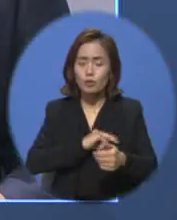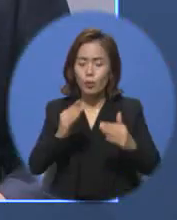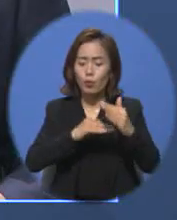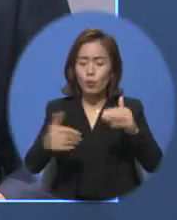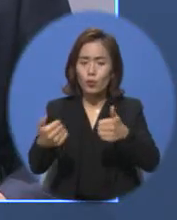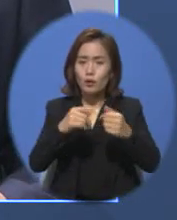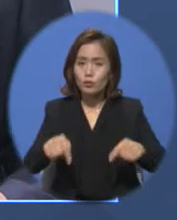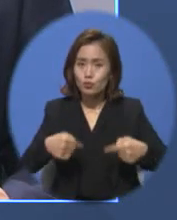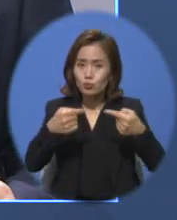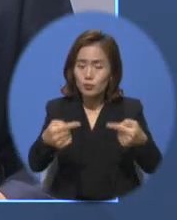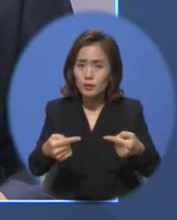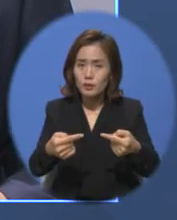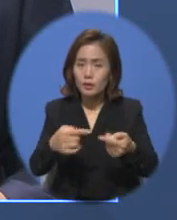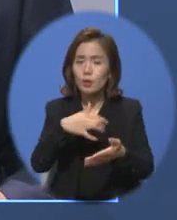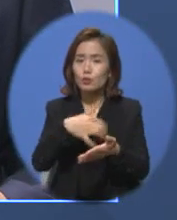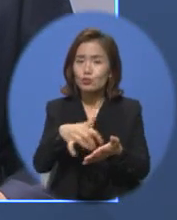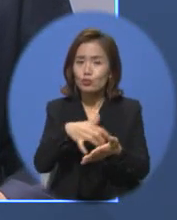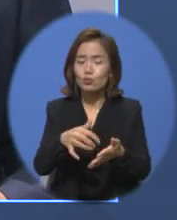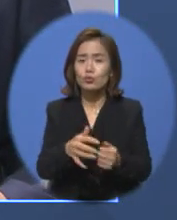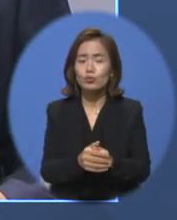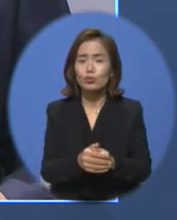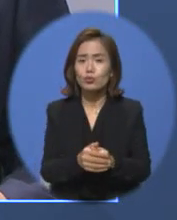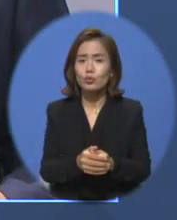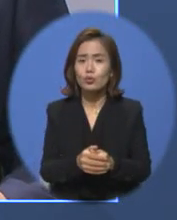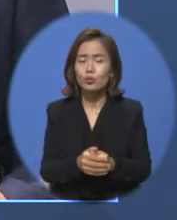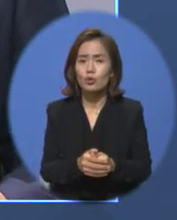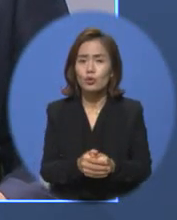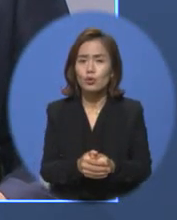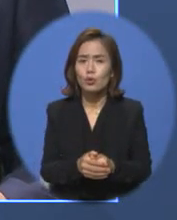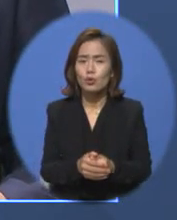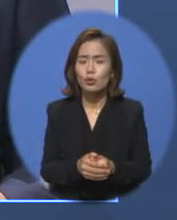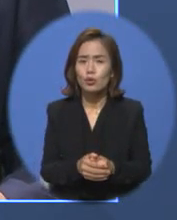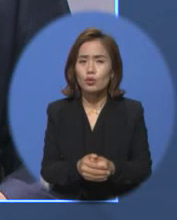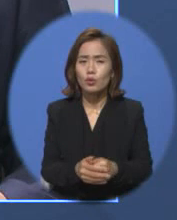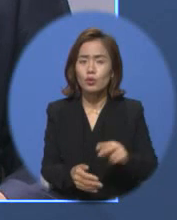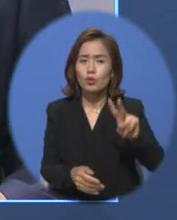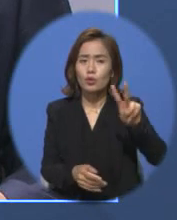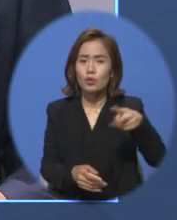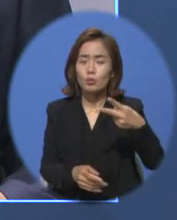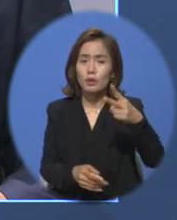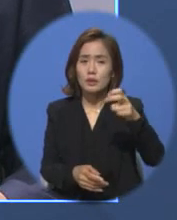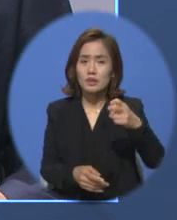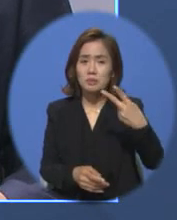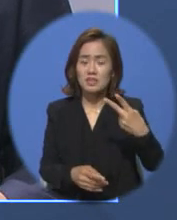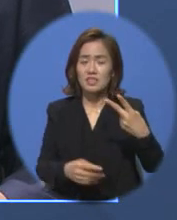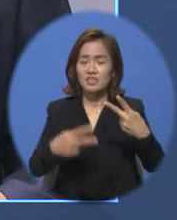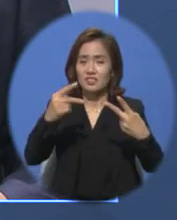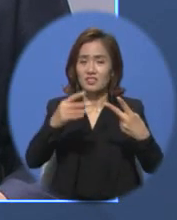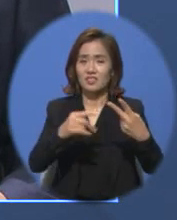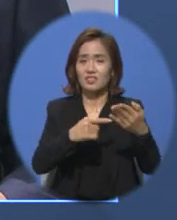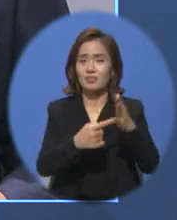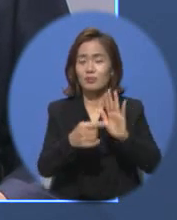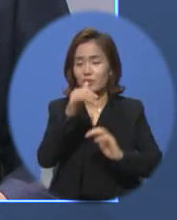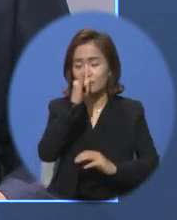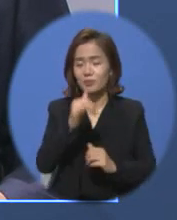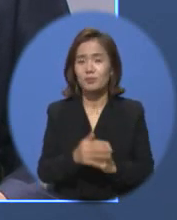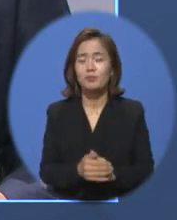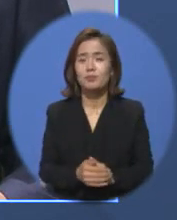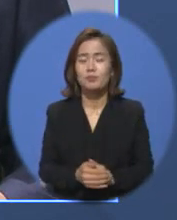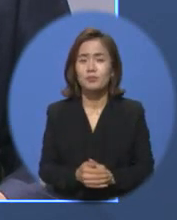300명중본회의 출석률222위를기록